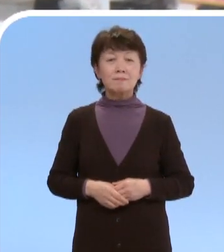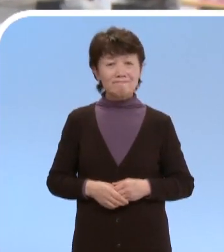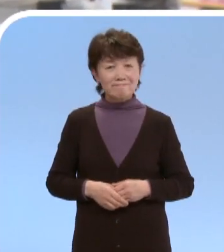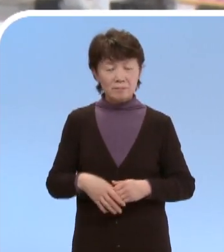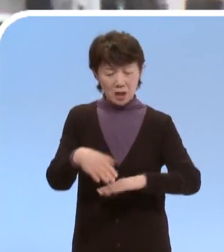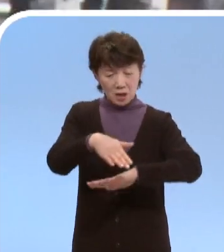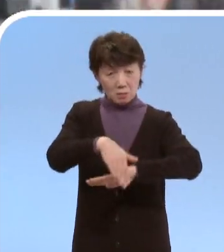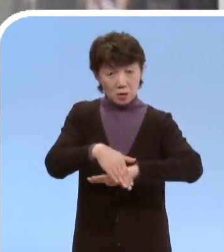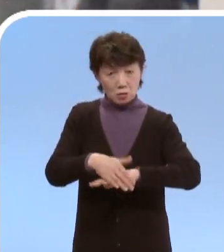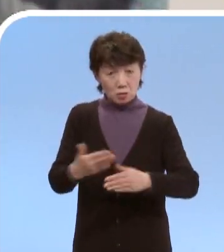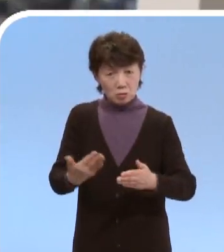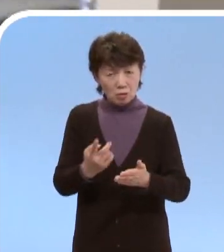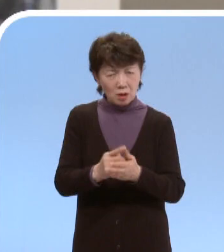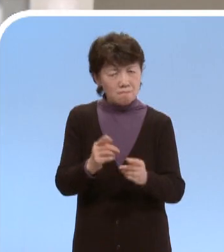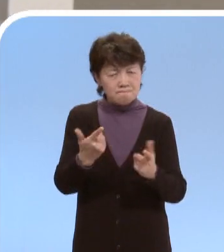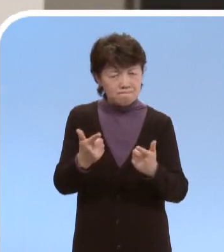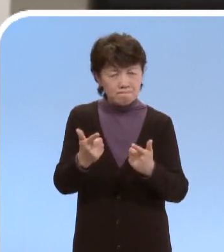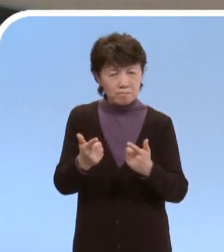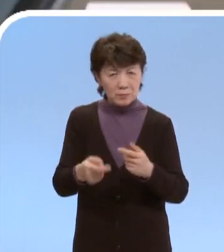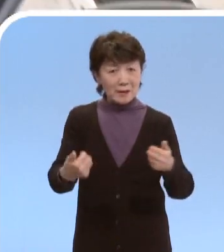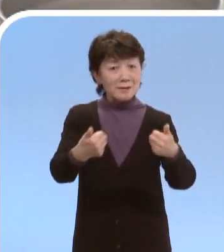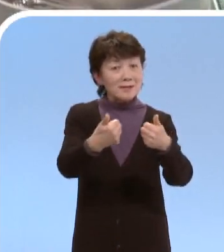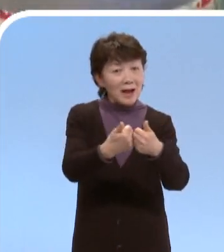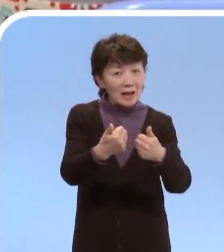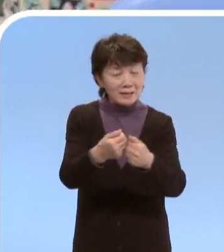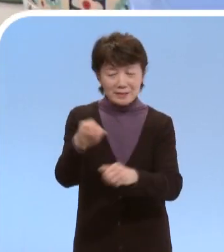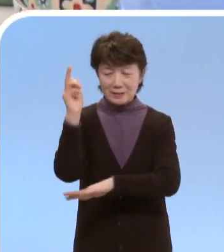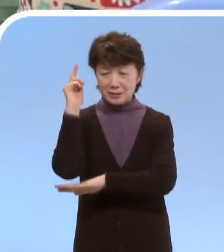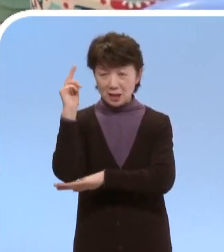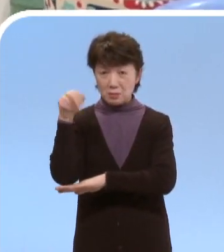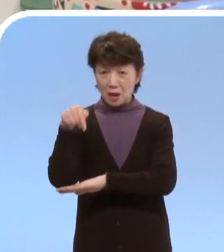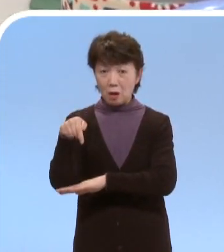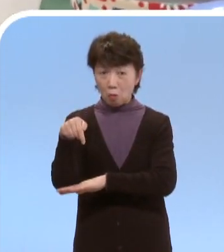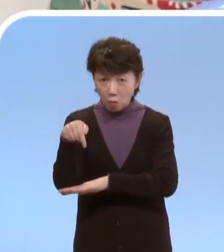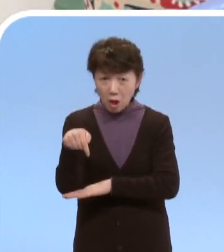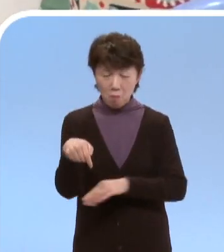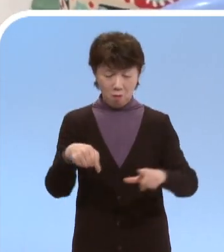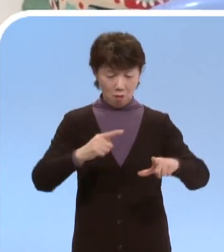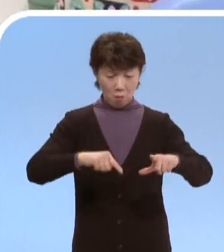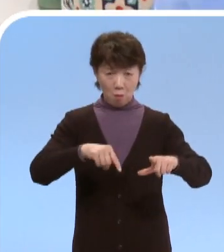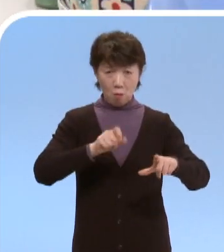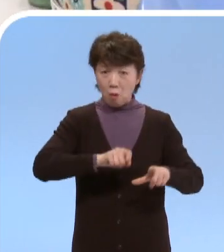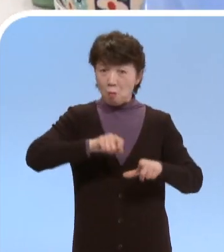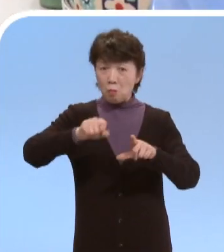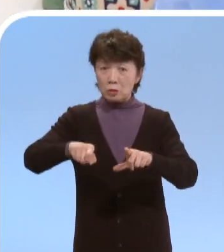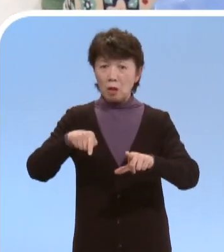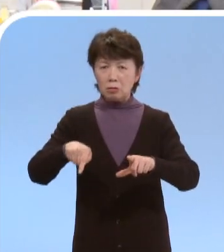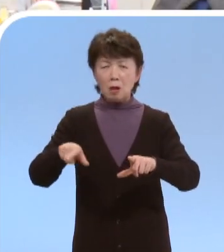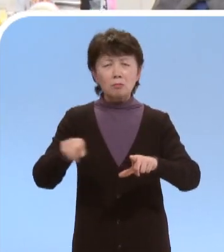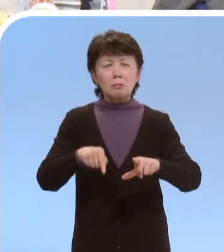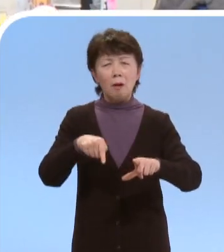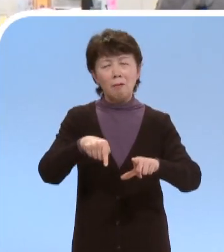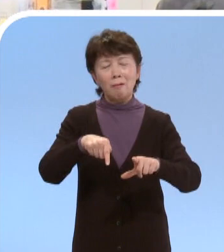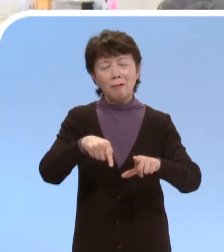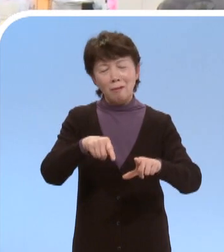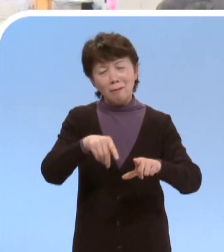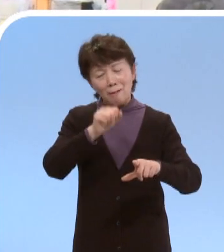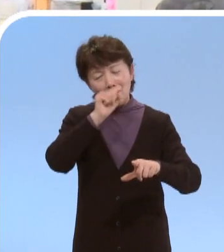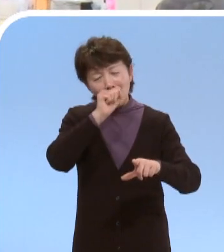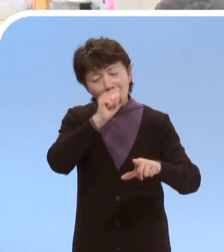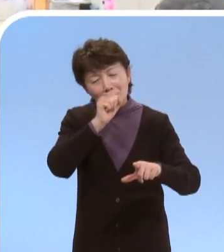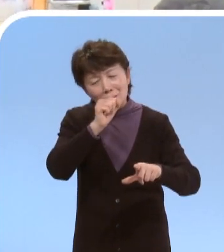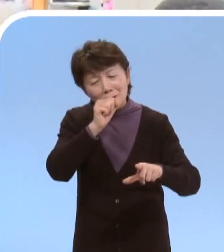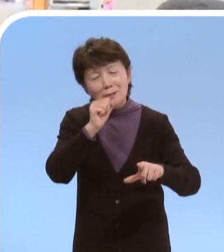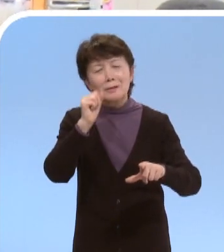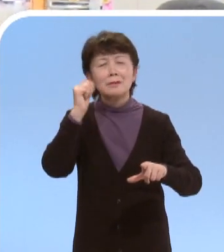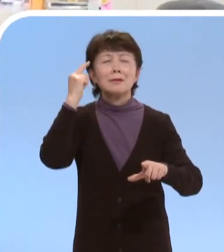口業務だけではなくって会議とか、セミナーなどの聴講シーンにも活用できたらなという